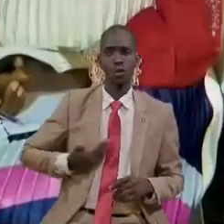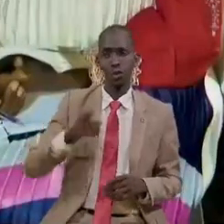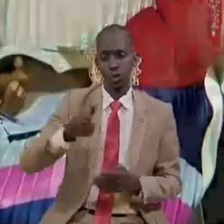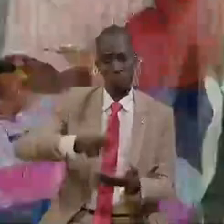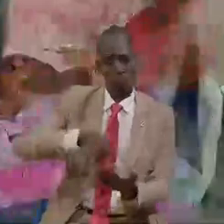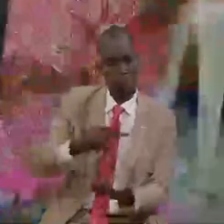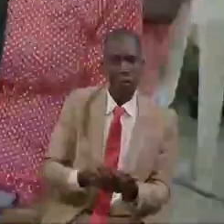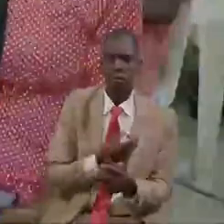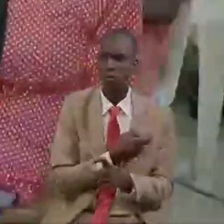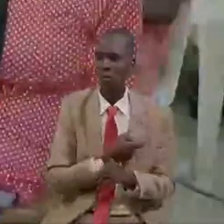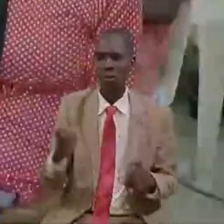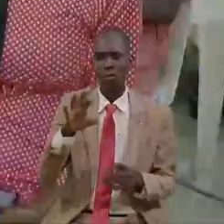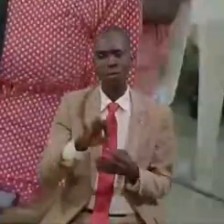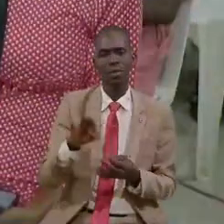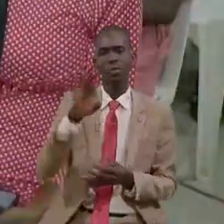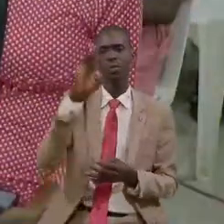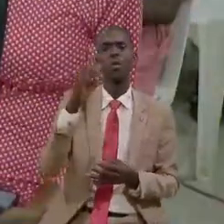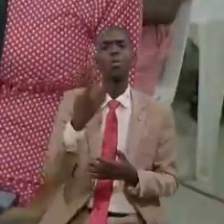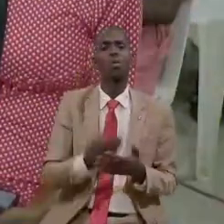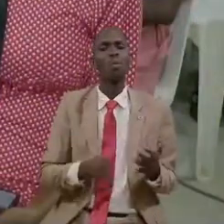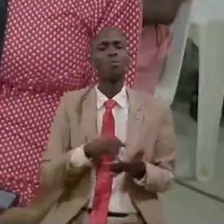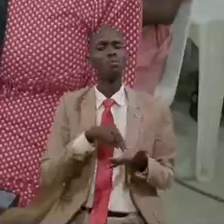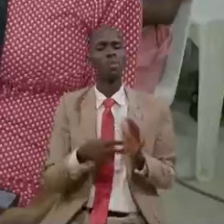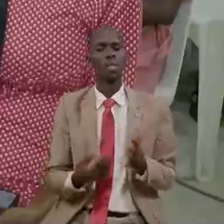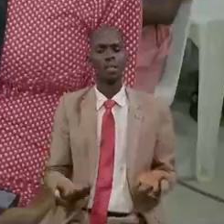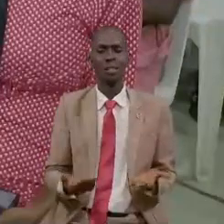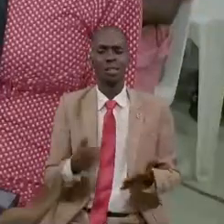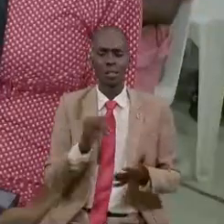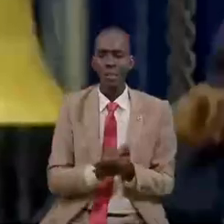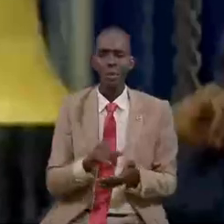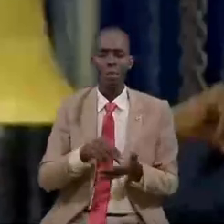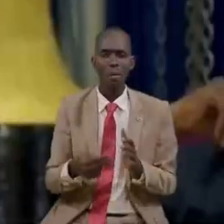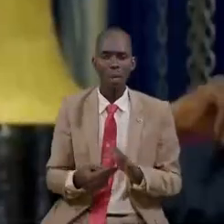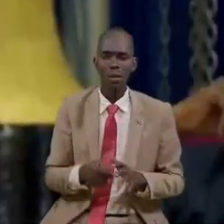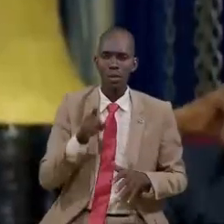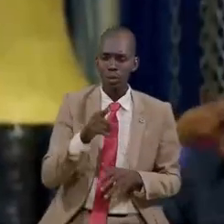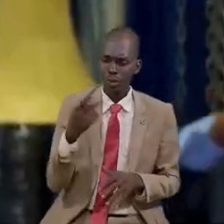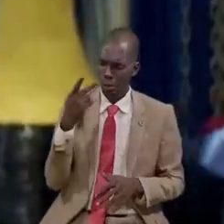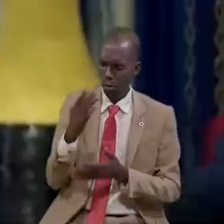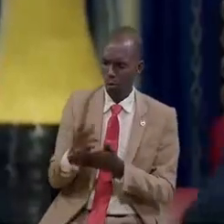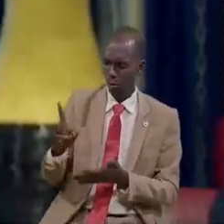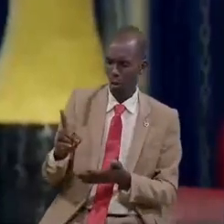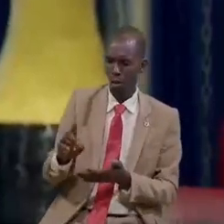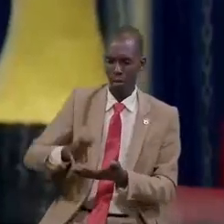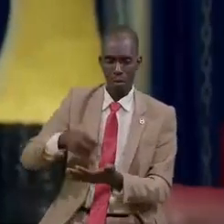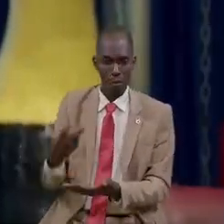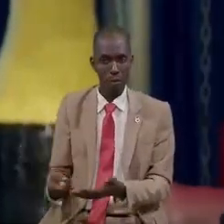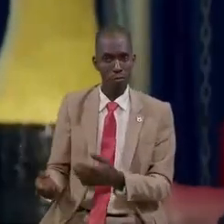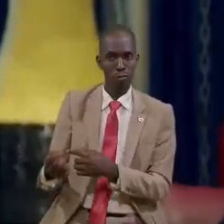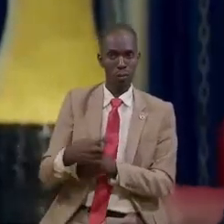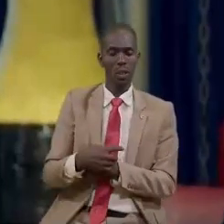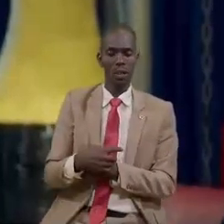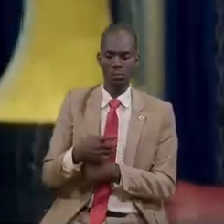blessures sont sur votre âme, sur votre esprit. Qu'est-ce que ça veut dire? Ouais, quelqu'un qui a l'épilepsie, il tombe par-ci. Vous voyez déjà